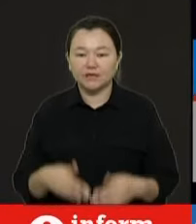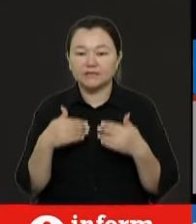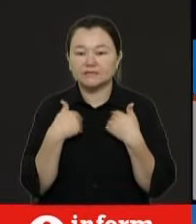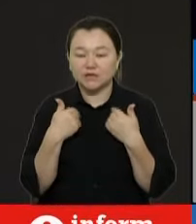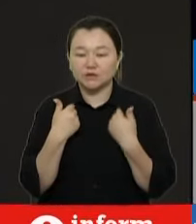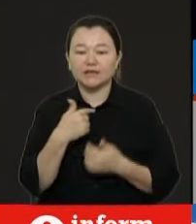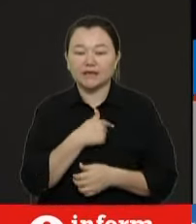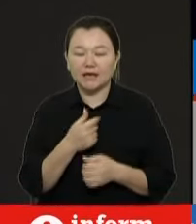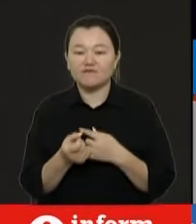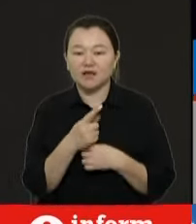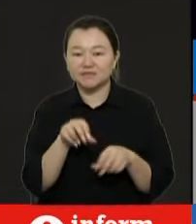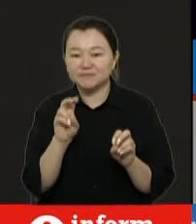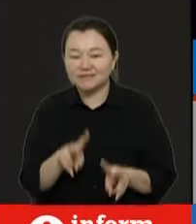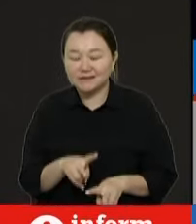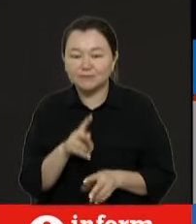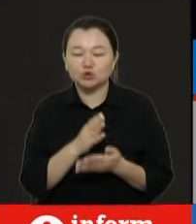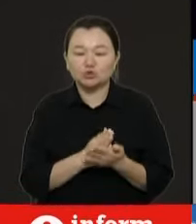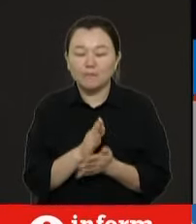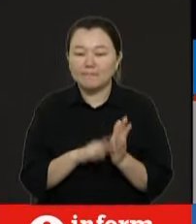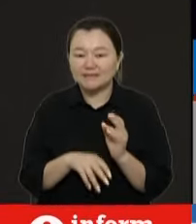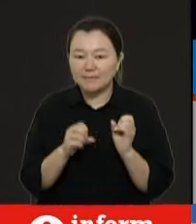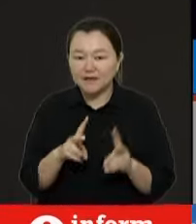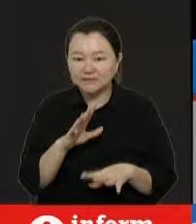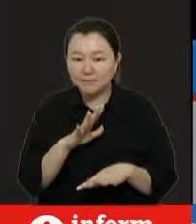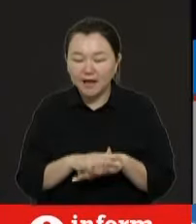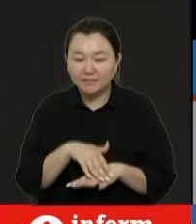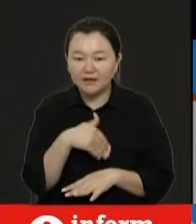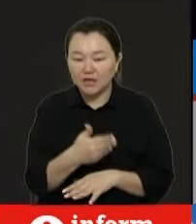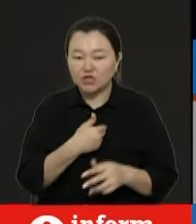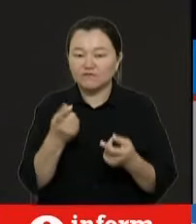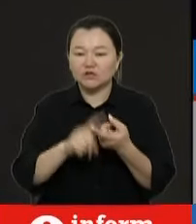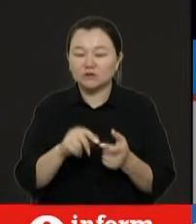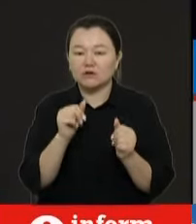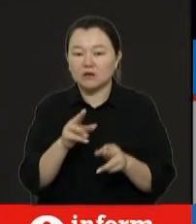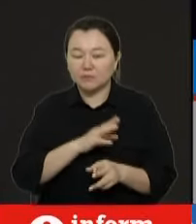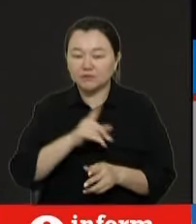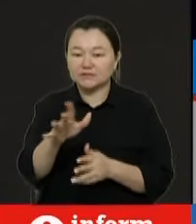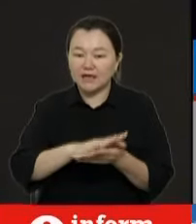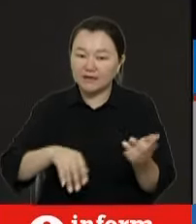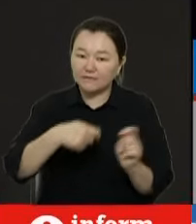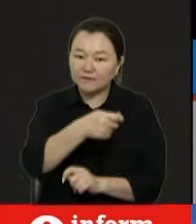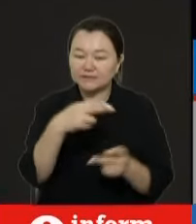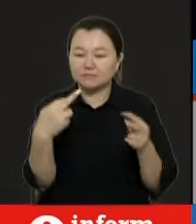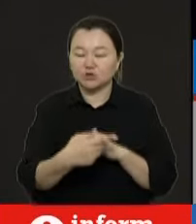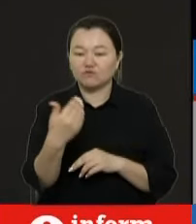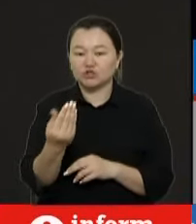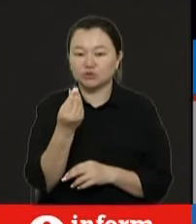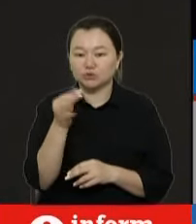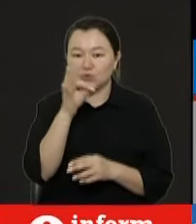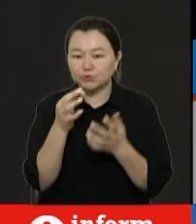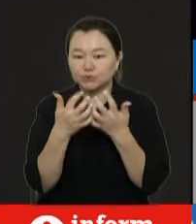Здравствуйте, я являюсь специалистом службы безопасности банка. Связываюсь с вами, так как была подана заявка на смену вашего финансового